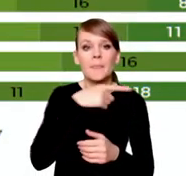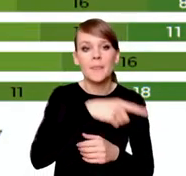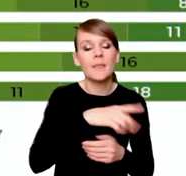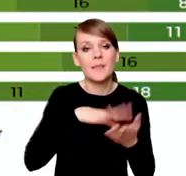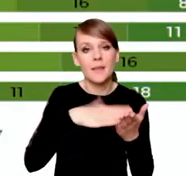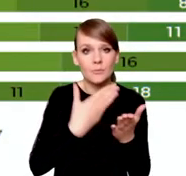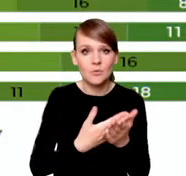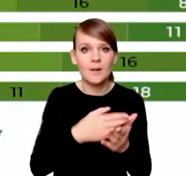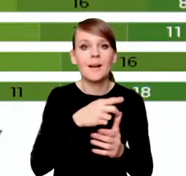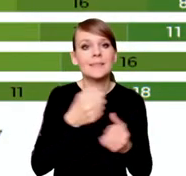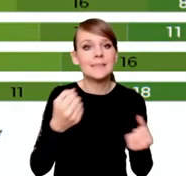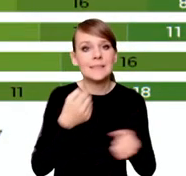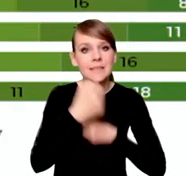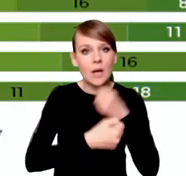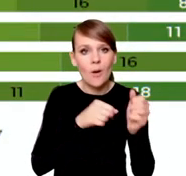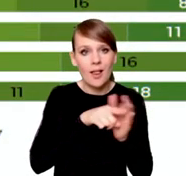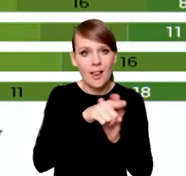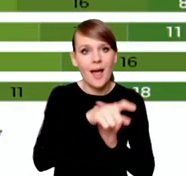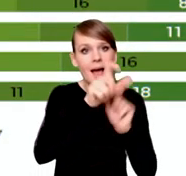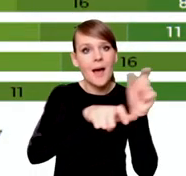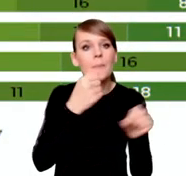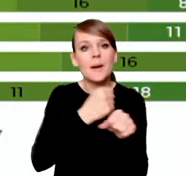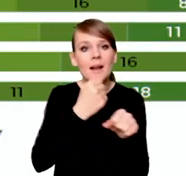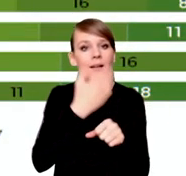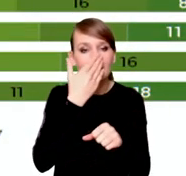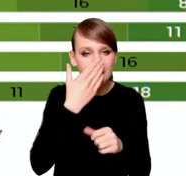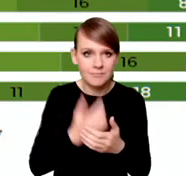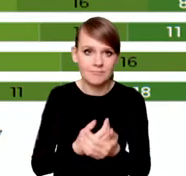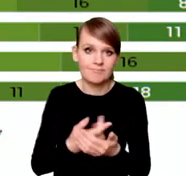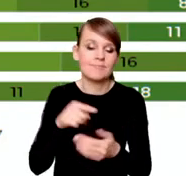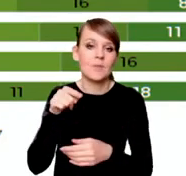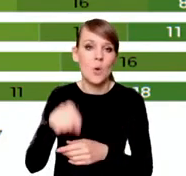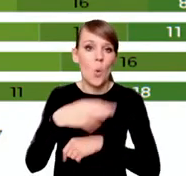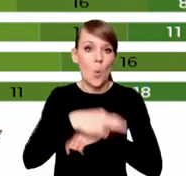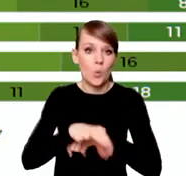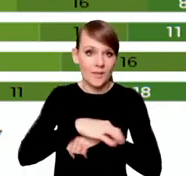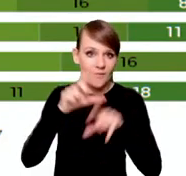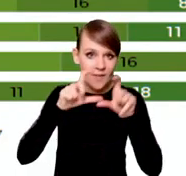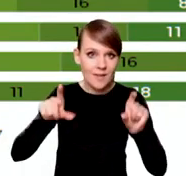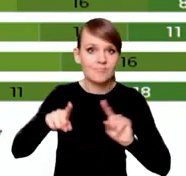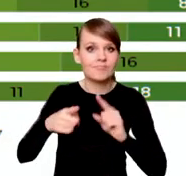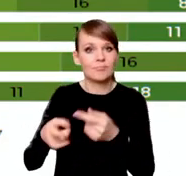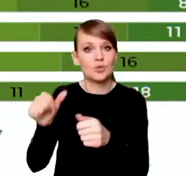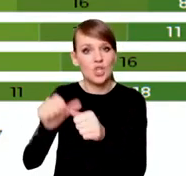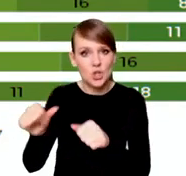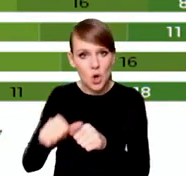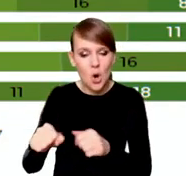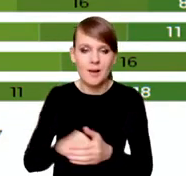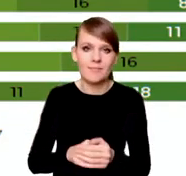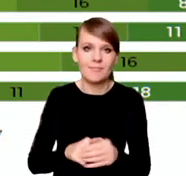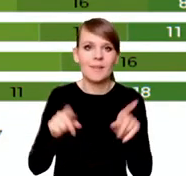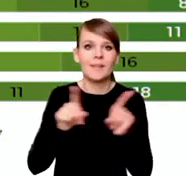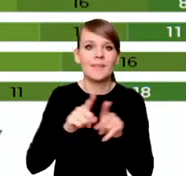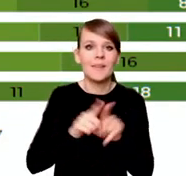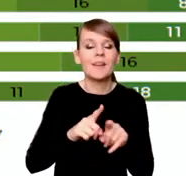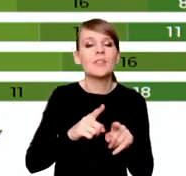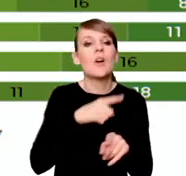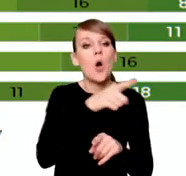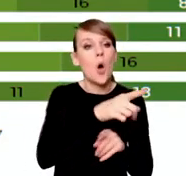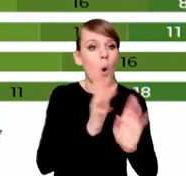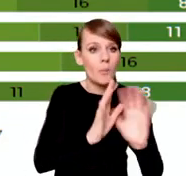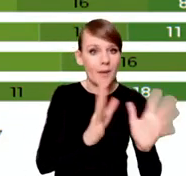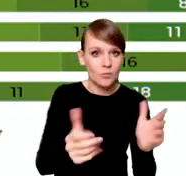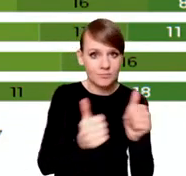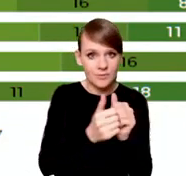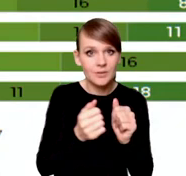się organizowanie przedszkoli uniwersyteckich, organizowanie specjalnych pokoi dla opiekunów z dziećmi,